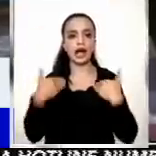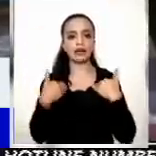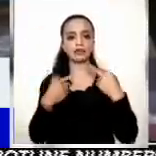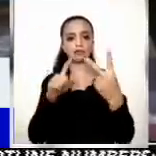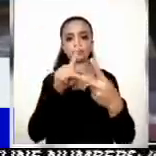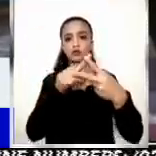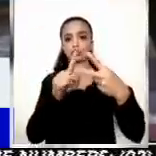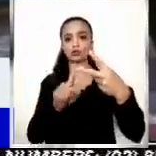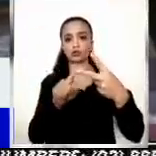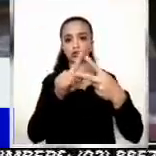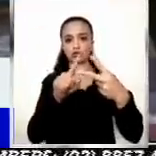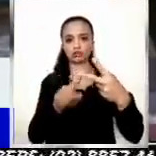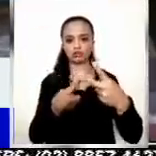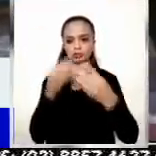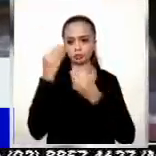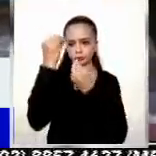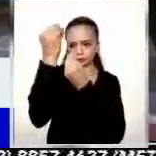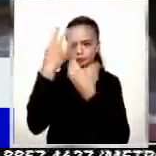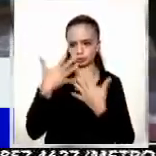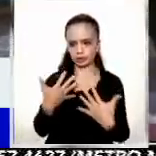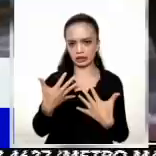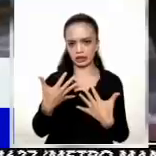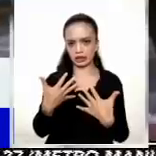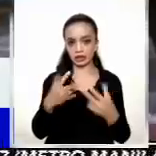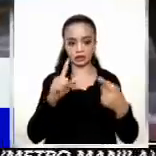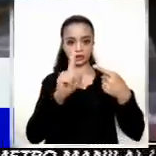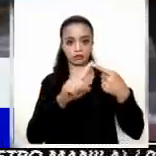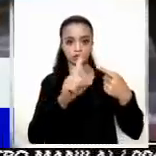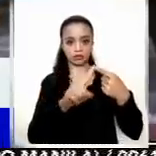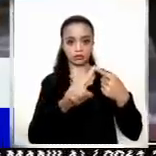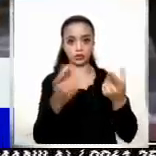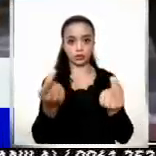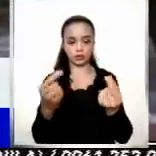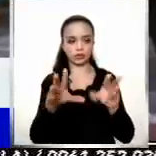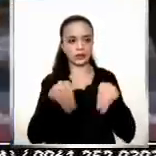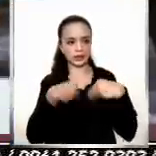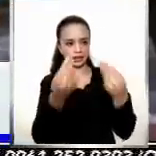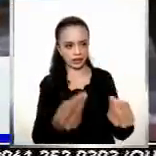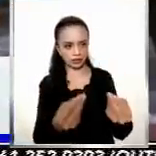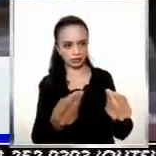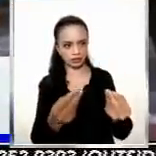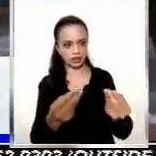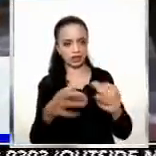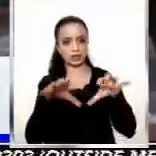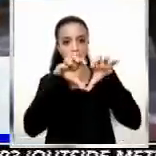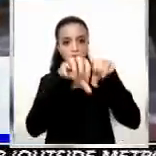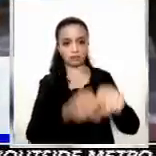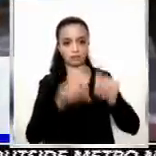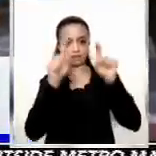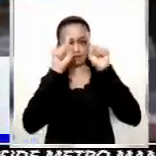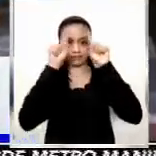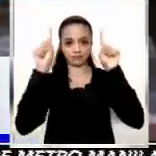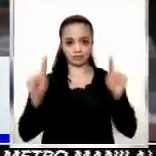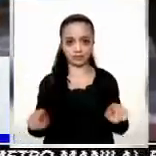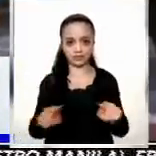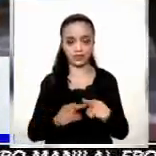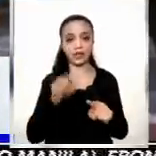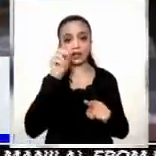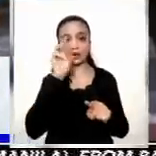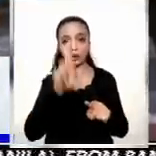ibinigay sa akin is either to apply search warrant or i-ambush na lang si Mayor Aquino.